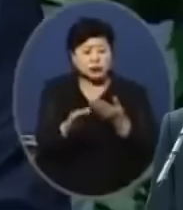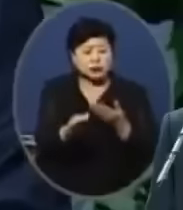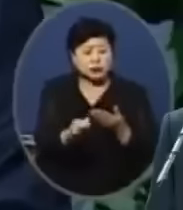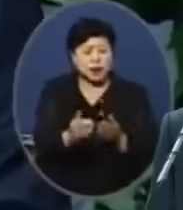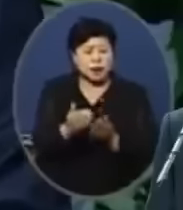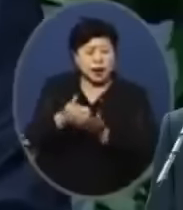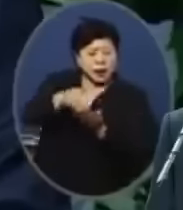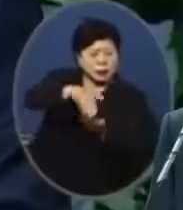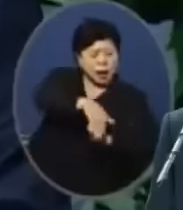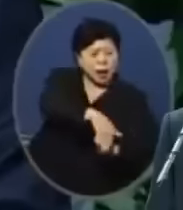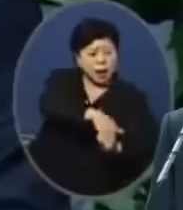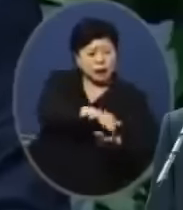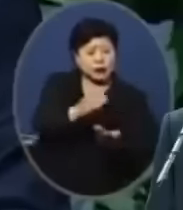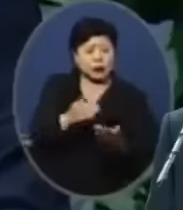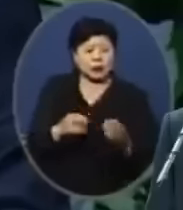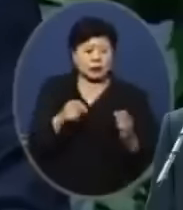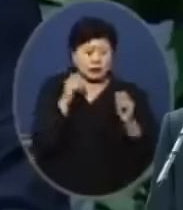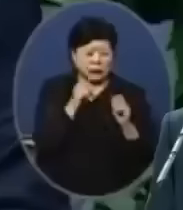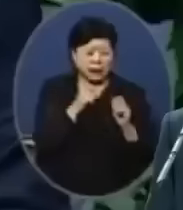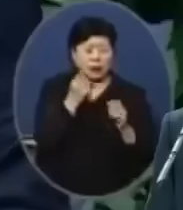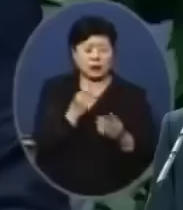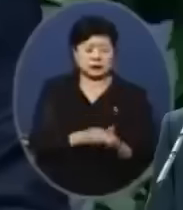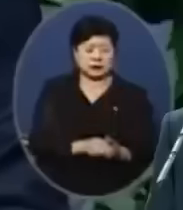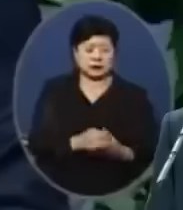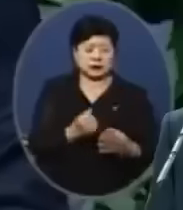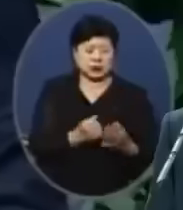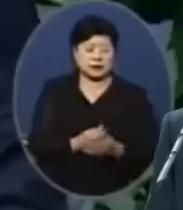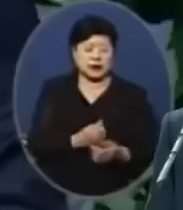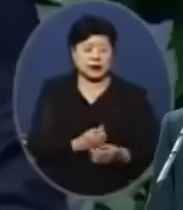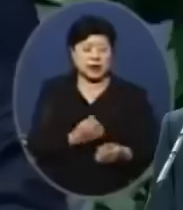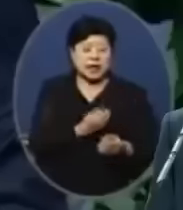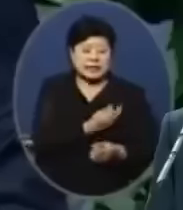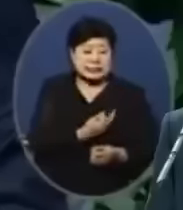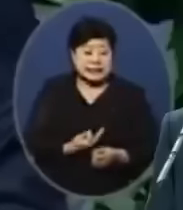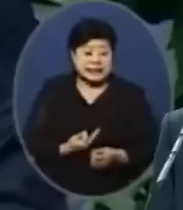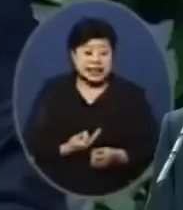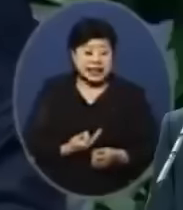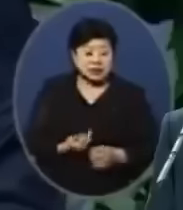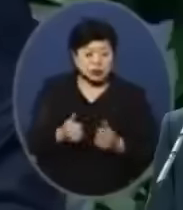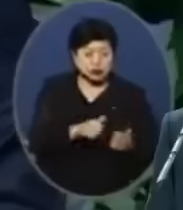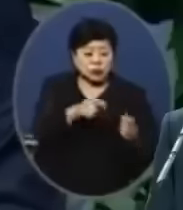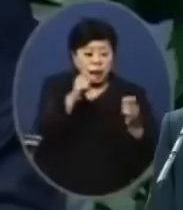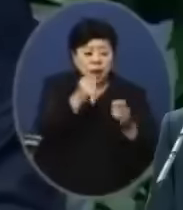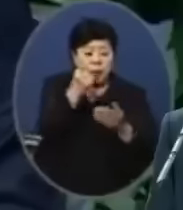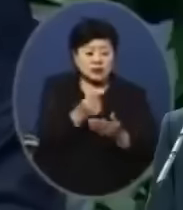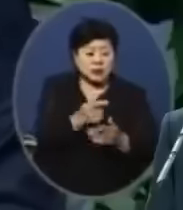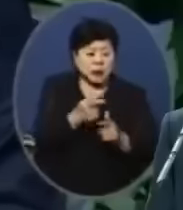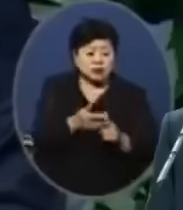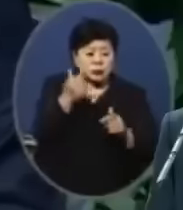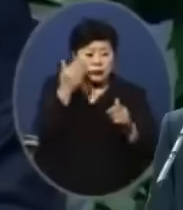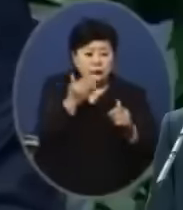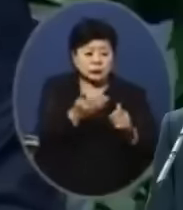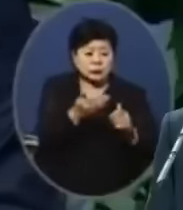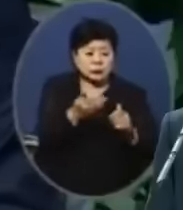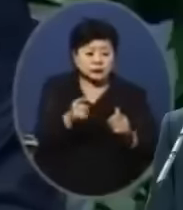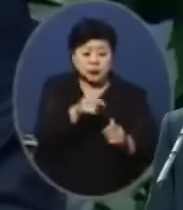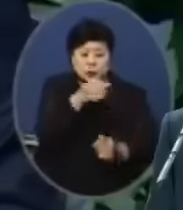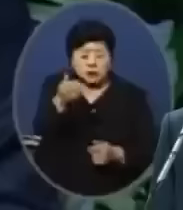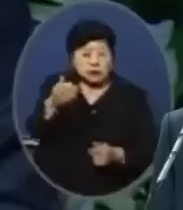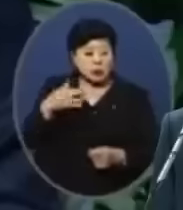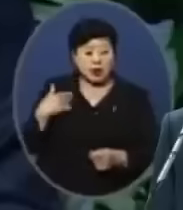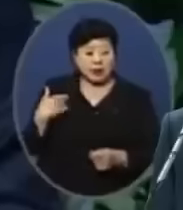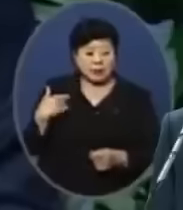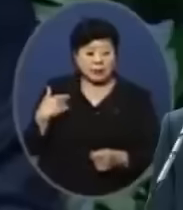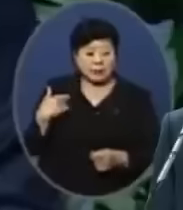배가 뒤집힐 지경인 것입니다. 그래서 제자들이 죽게 되었는데 예수님이 어디 계신지